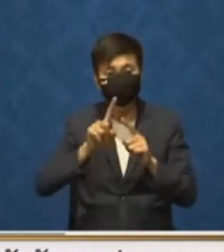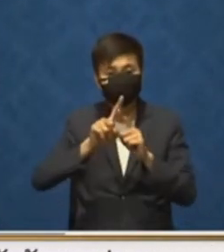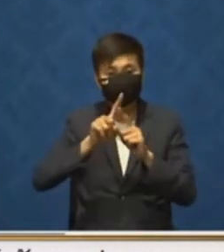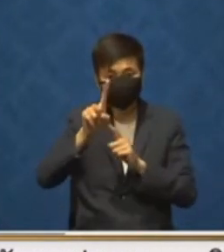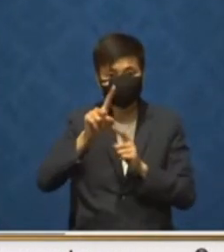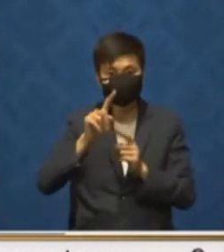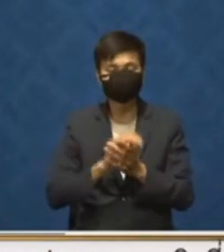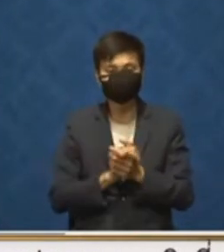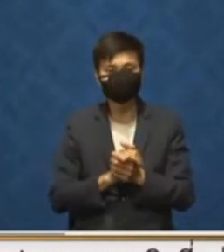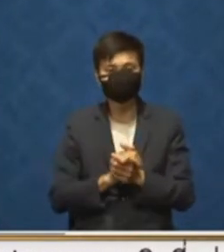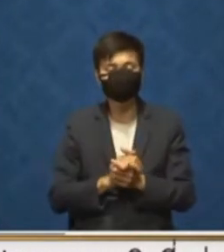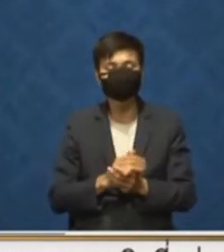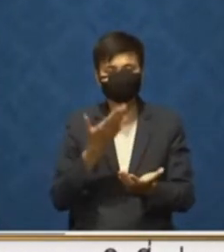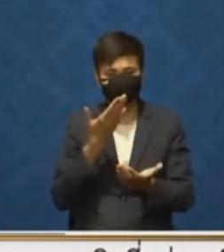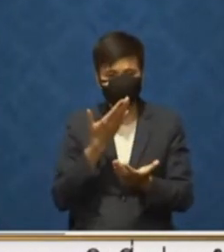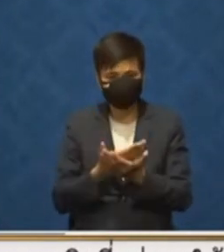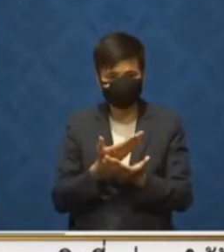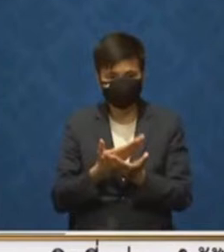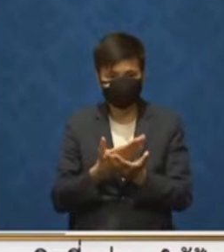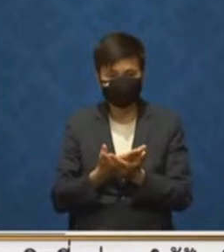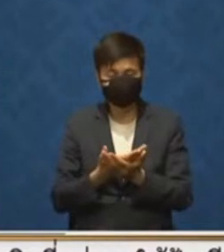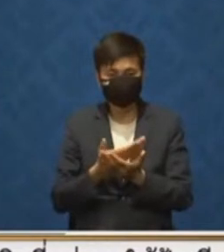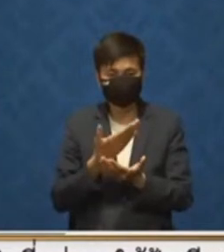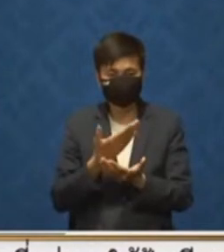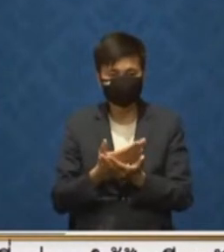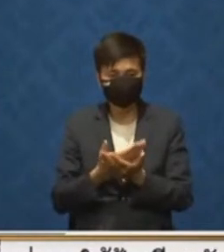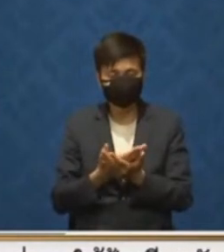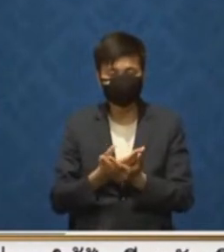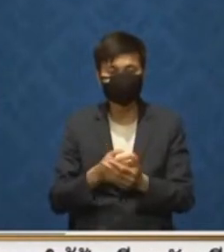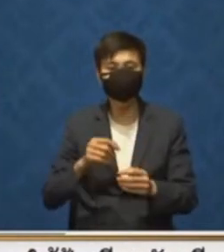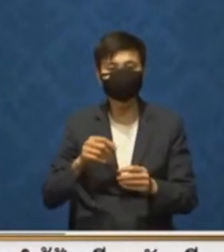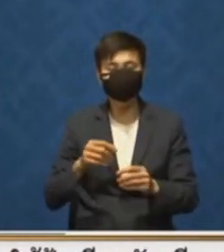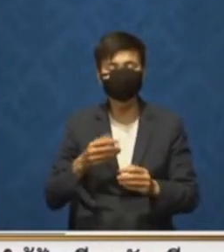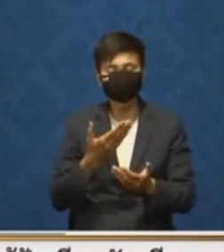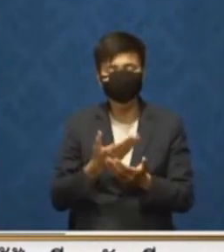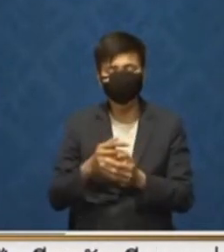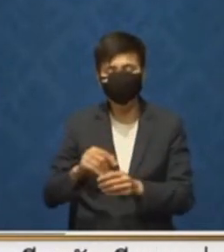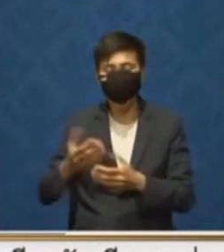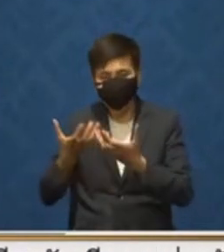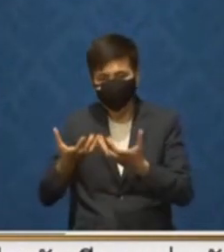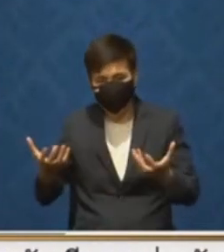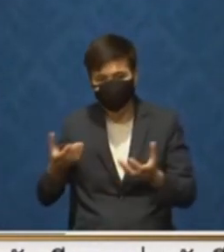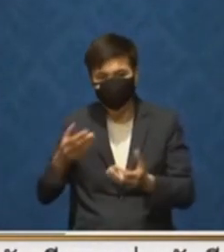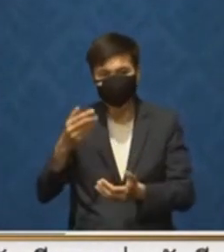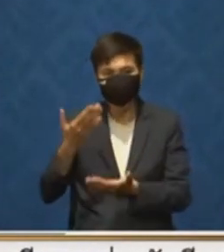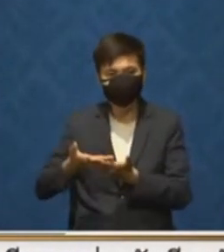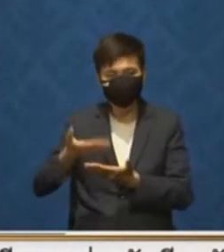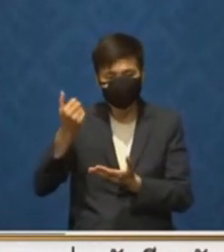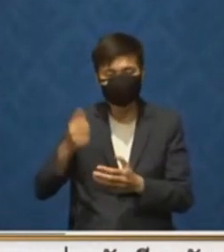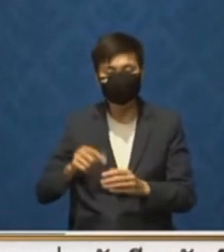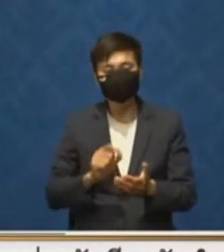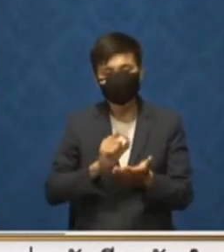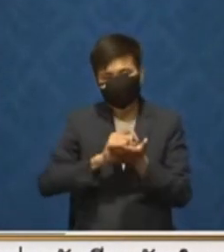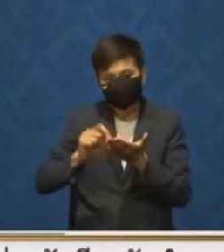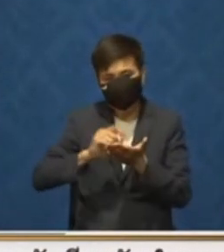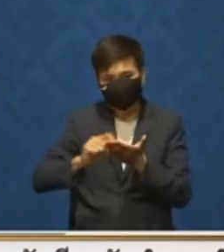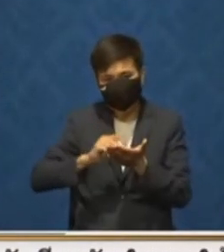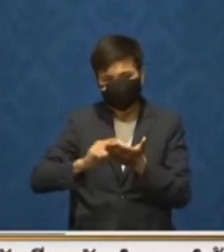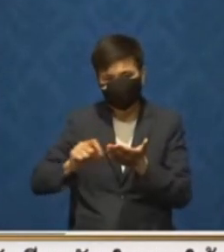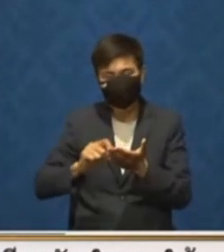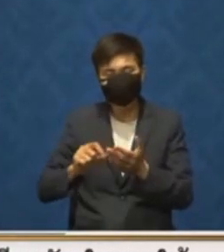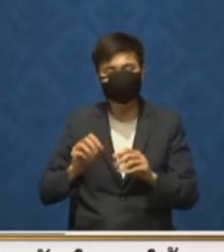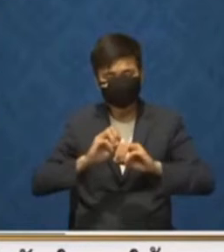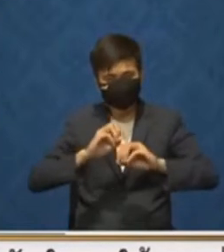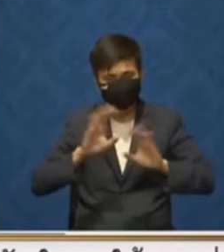เงินเฟ้อและค่าครองชีพที่ท่านเขียนไว้ในญัตติชัดเจนประการที่สอง